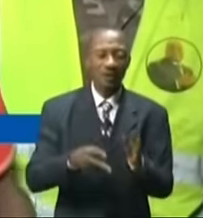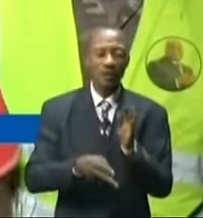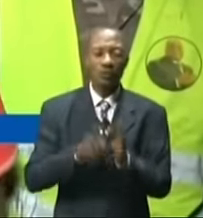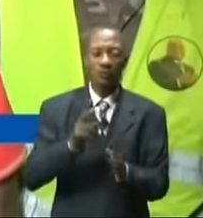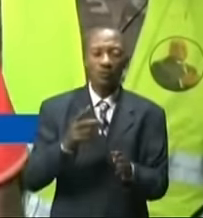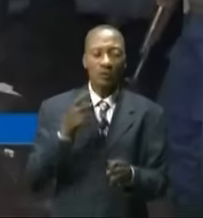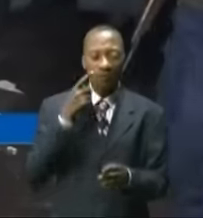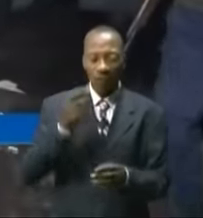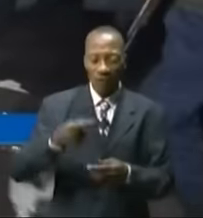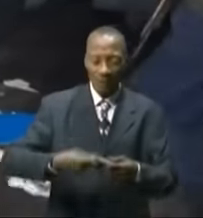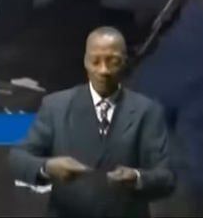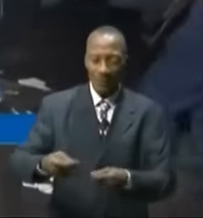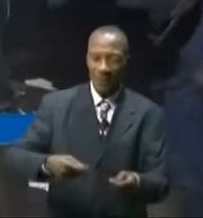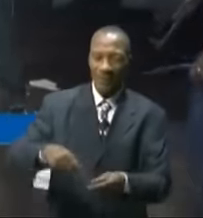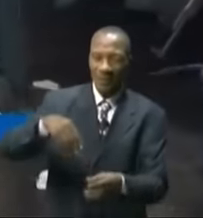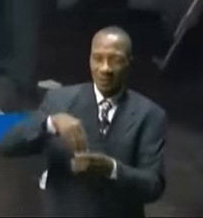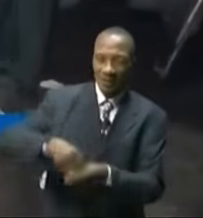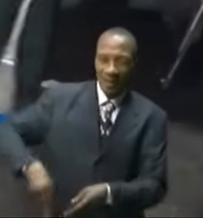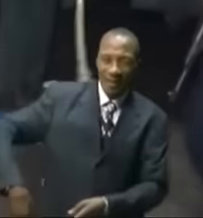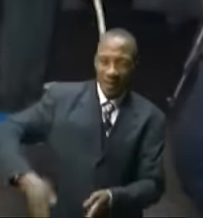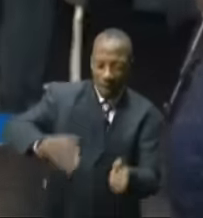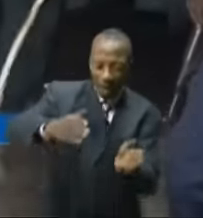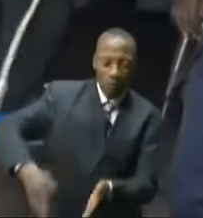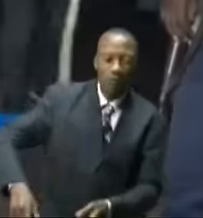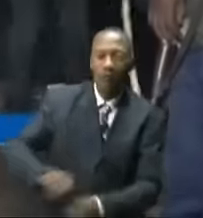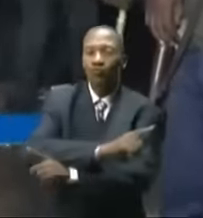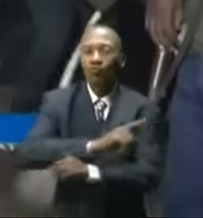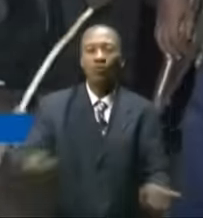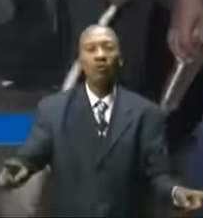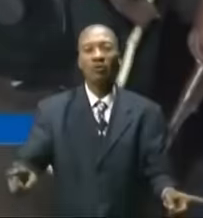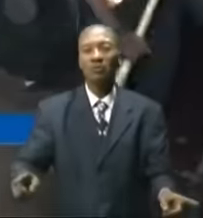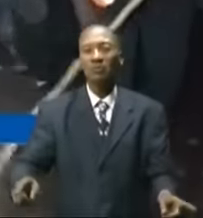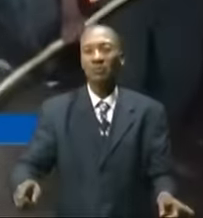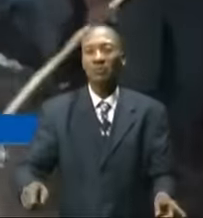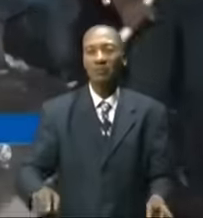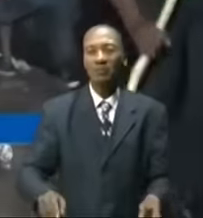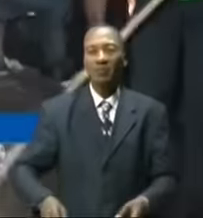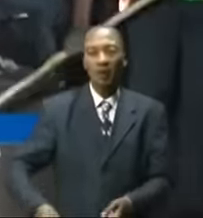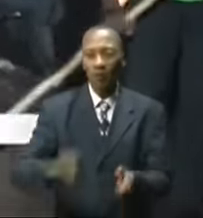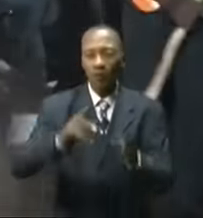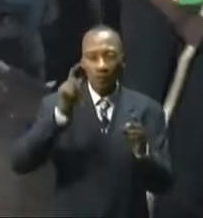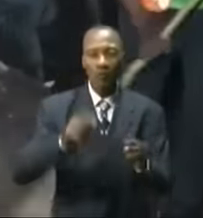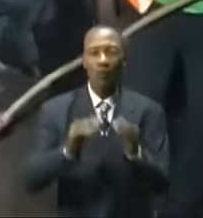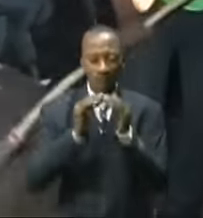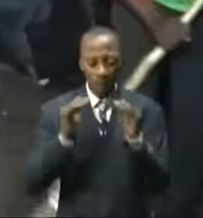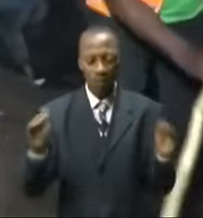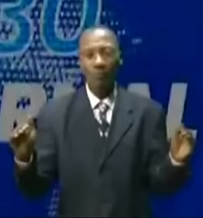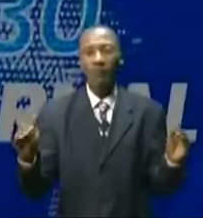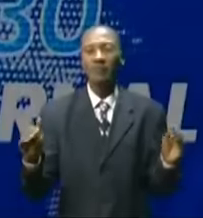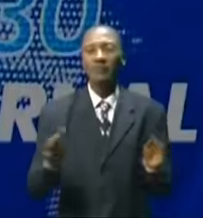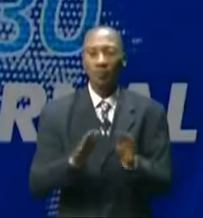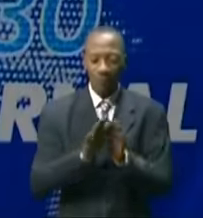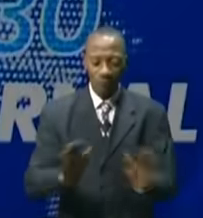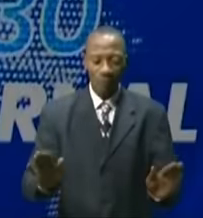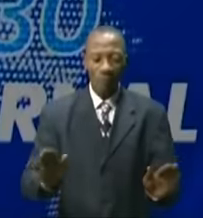long du boulevard. Il en sera ainsi, a déclaré l'autorité municipale.